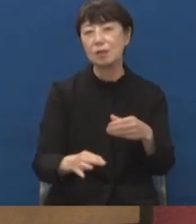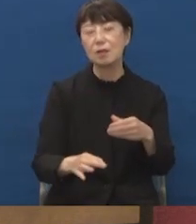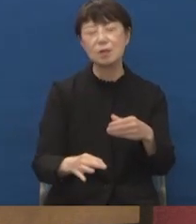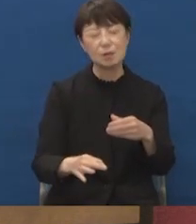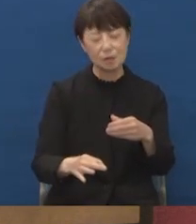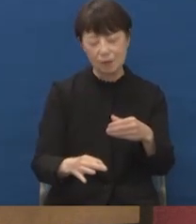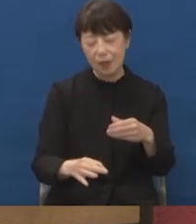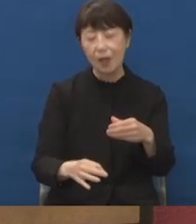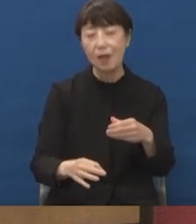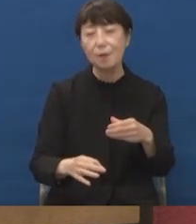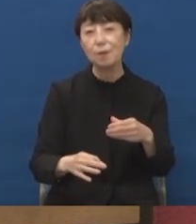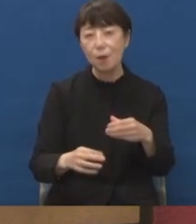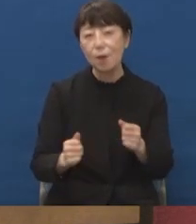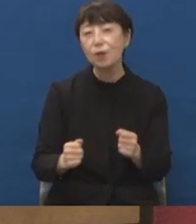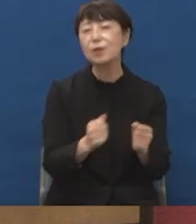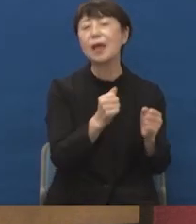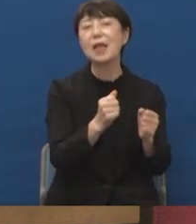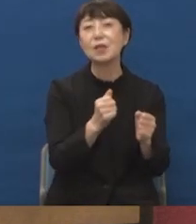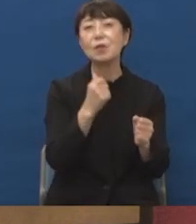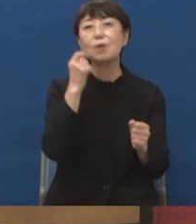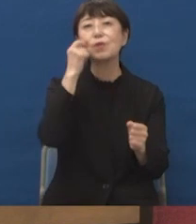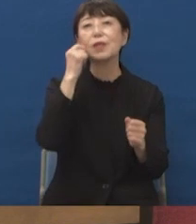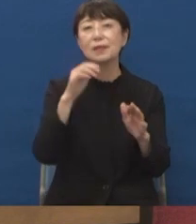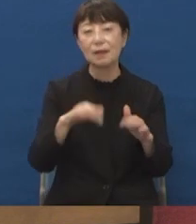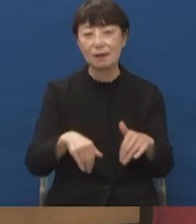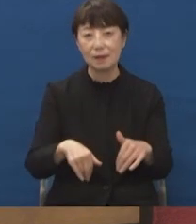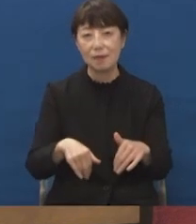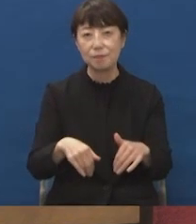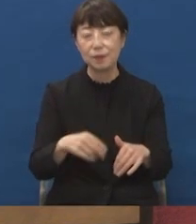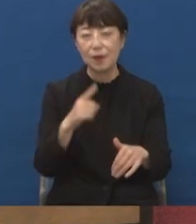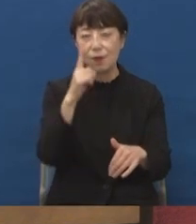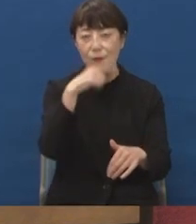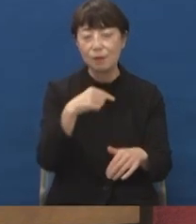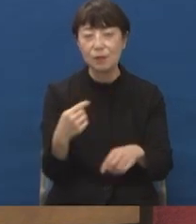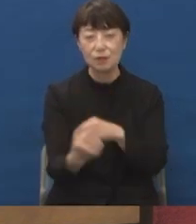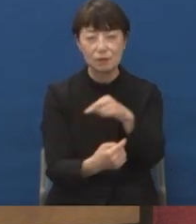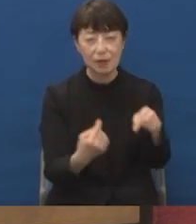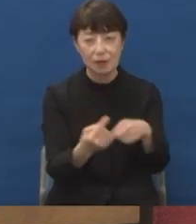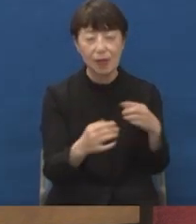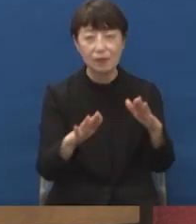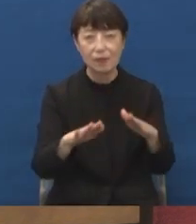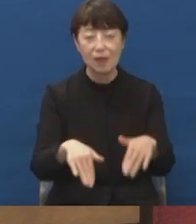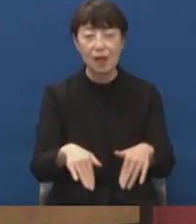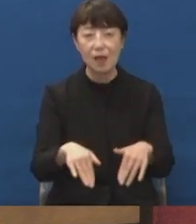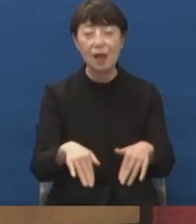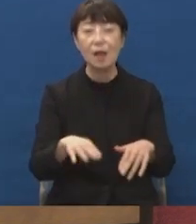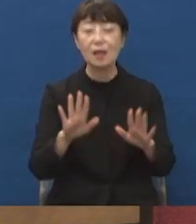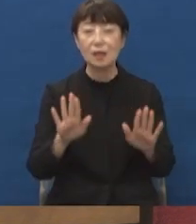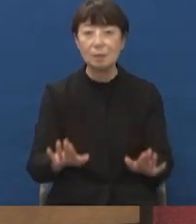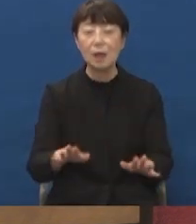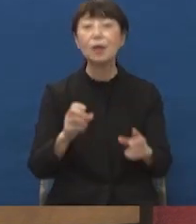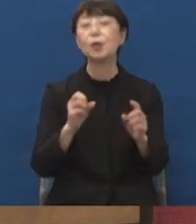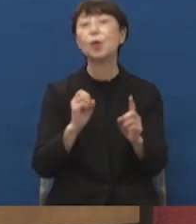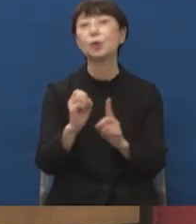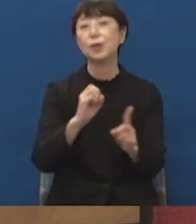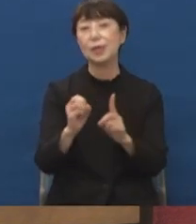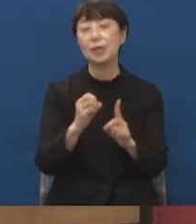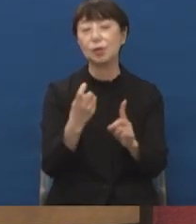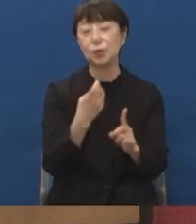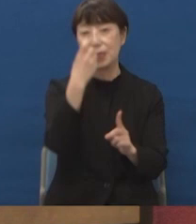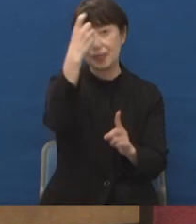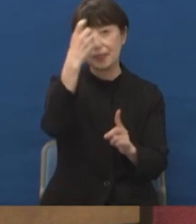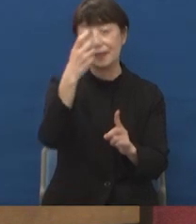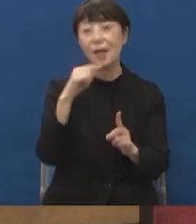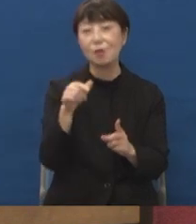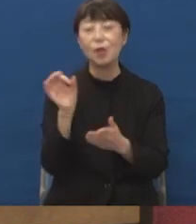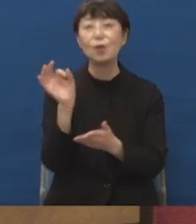経済への悪循環を招いてきました。今こそ人への投資やデジタル、グリーンなど成長分野への投資を